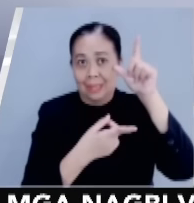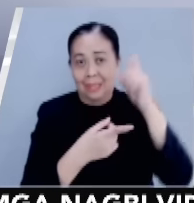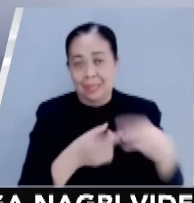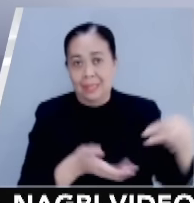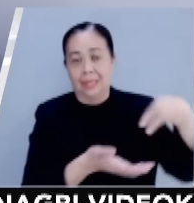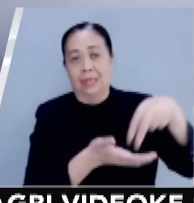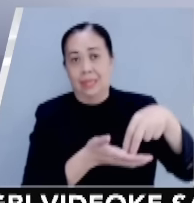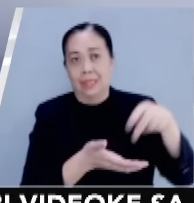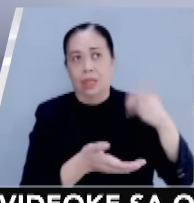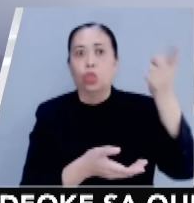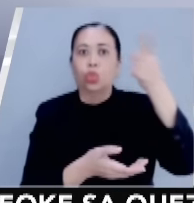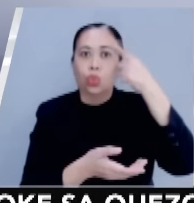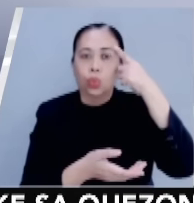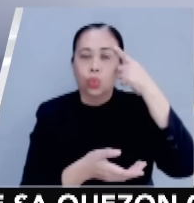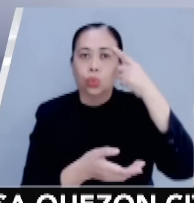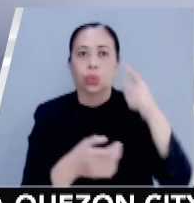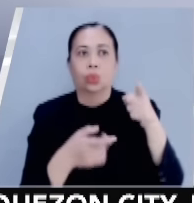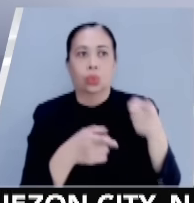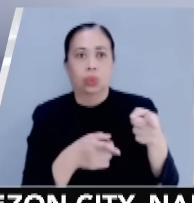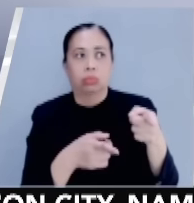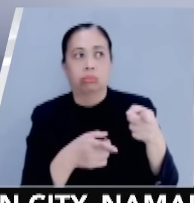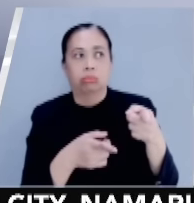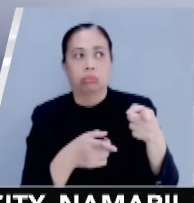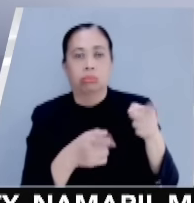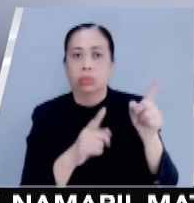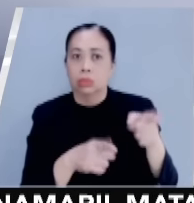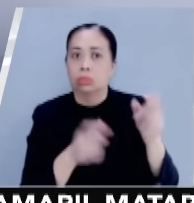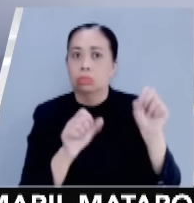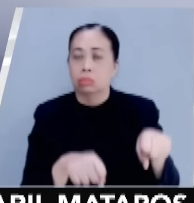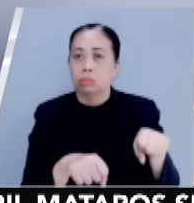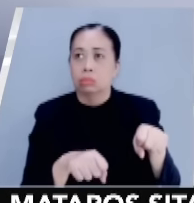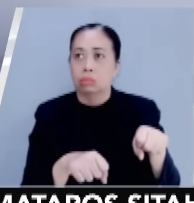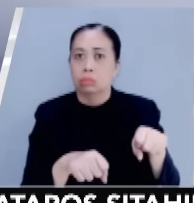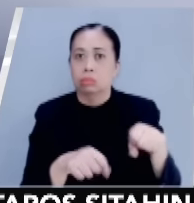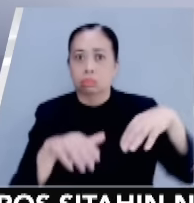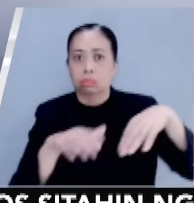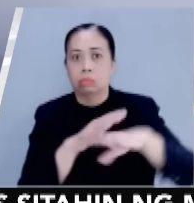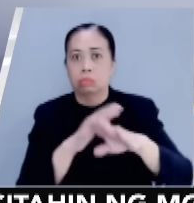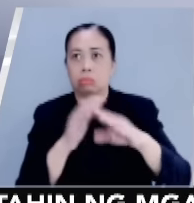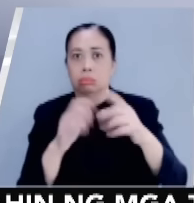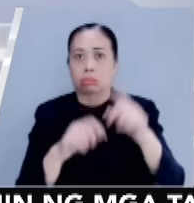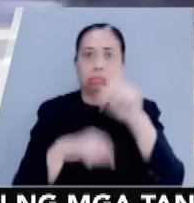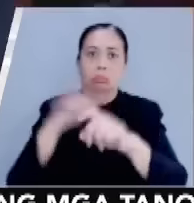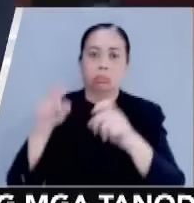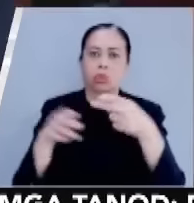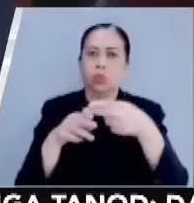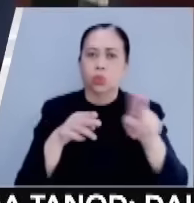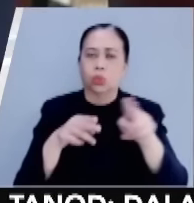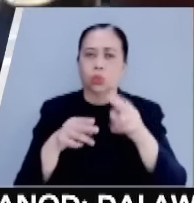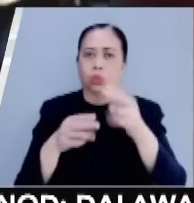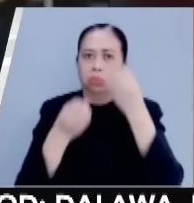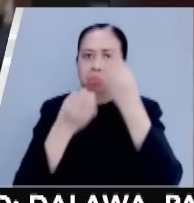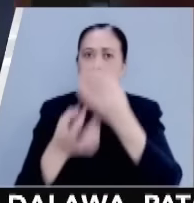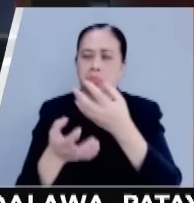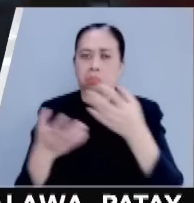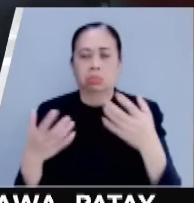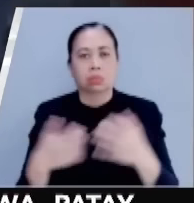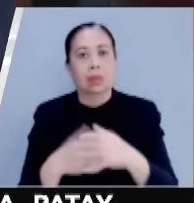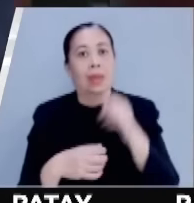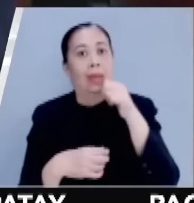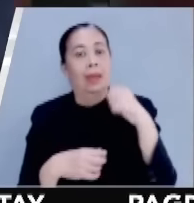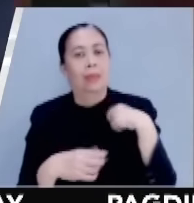thought that he could enter and make a quick manifestation. Kahapon, tinapos na